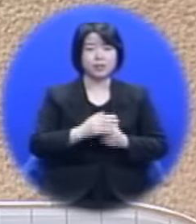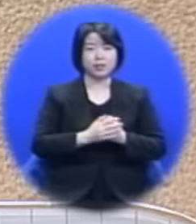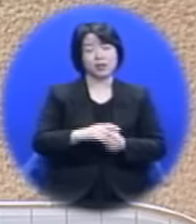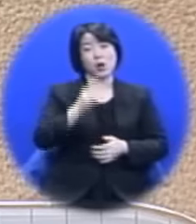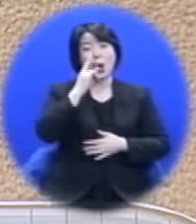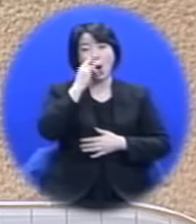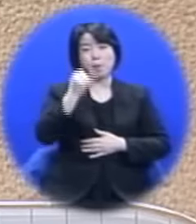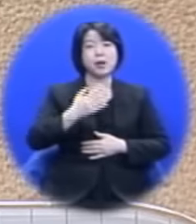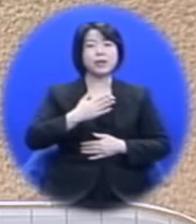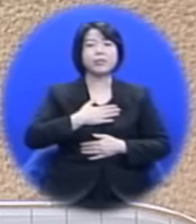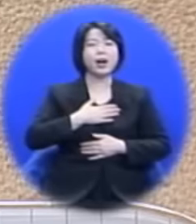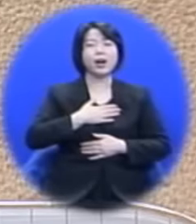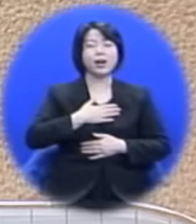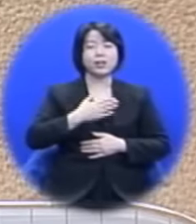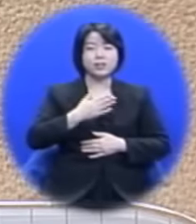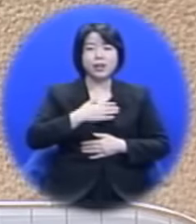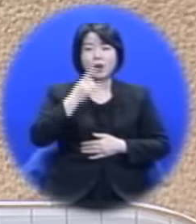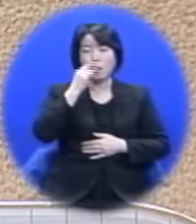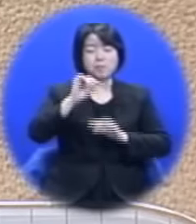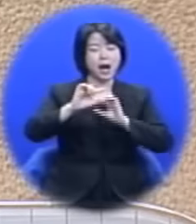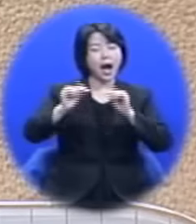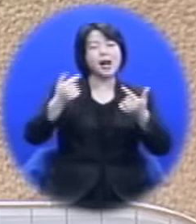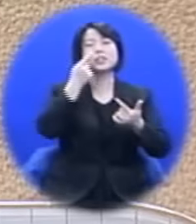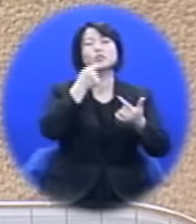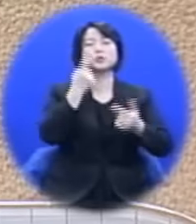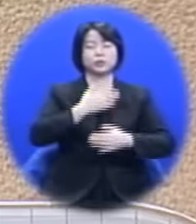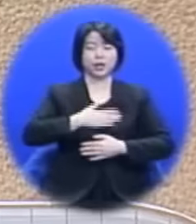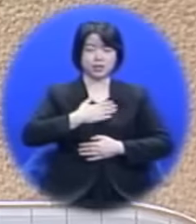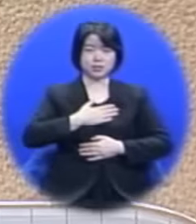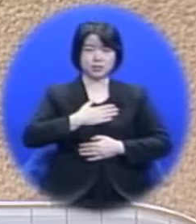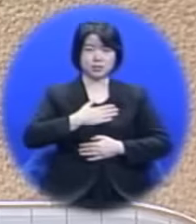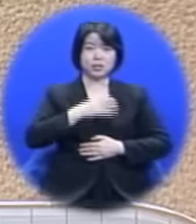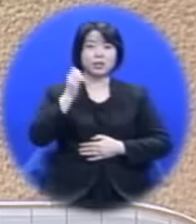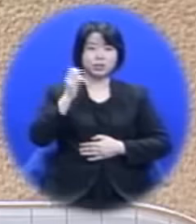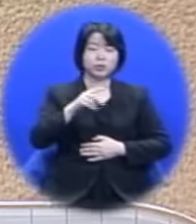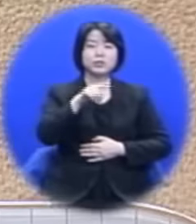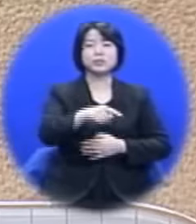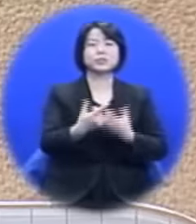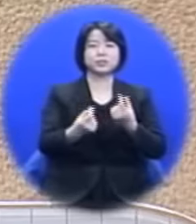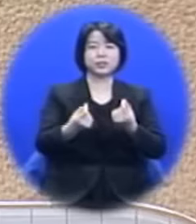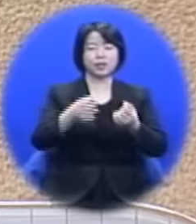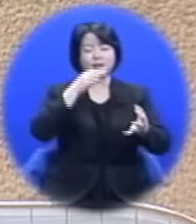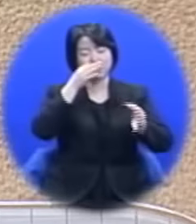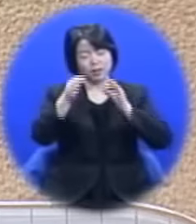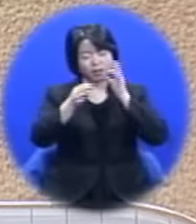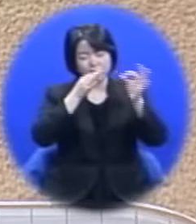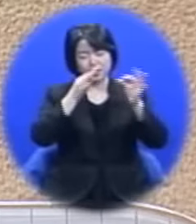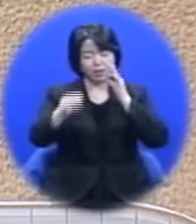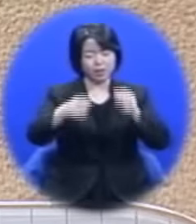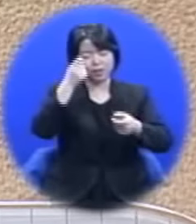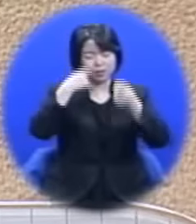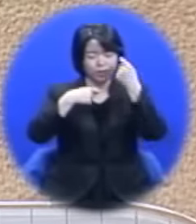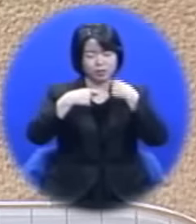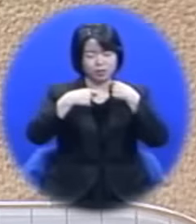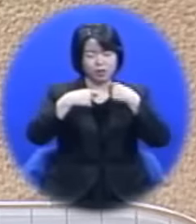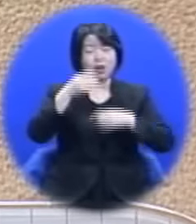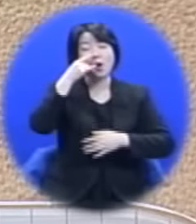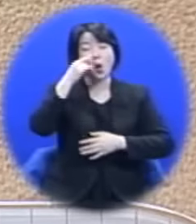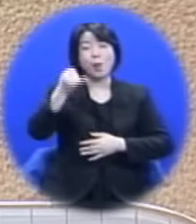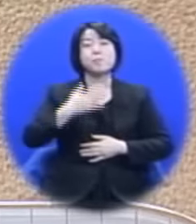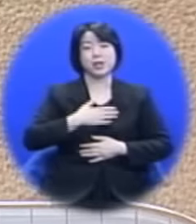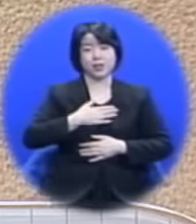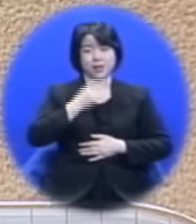엄마 내 엄마 아닌 줄 알았어 그리고는 그렇게 통곡을 하고 우는 거예요 엄마 내